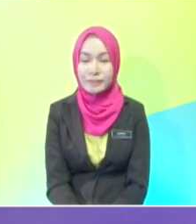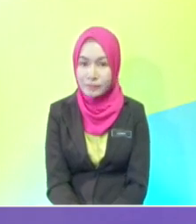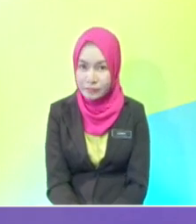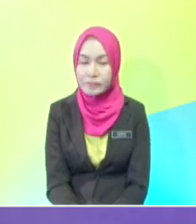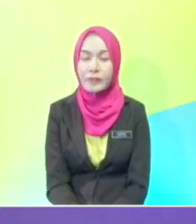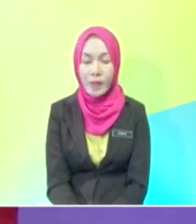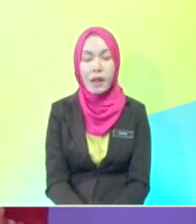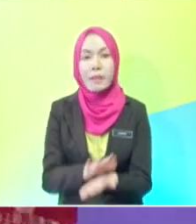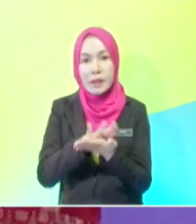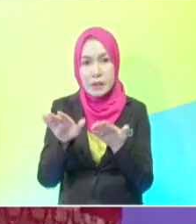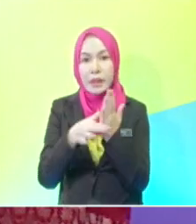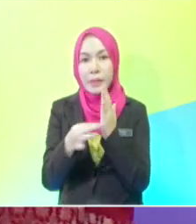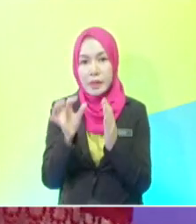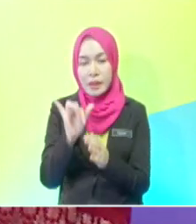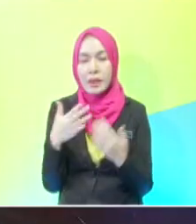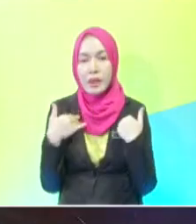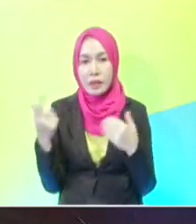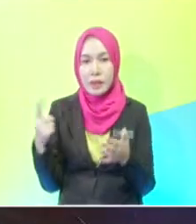tumpah di lautan